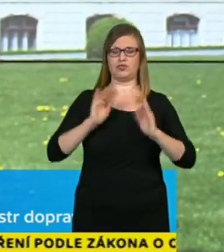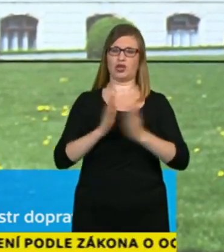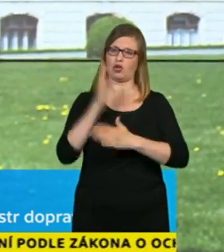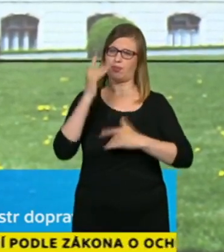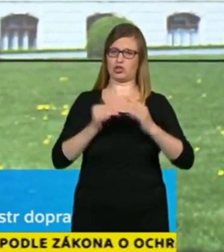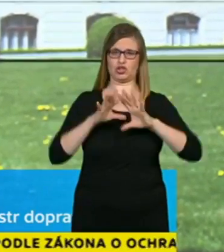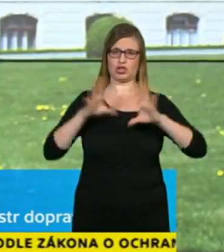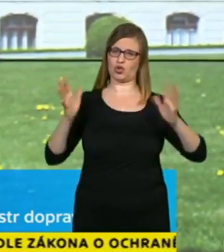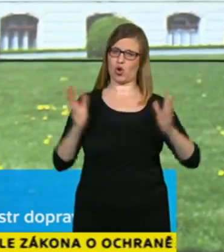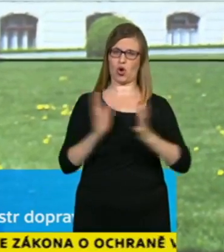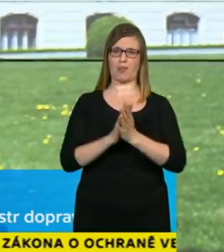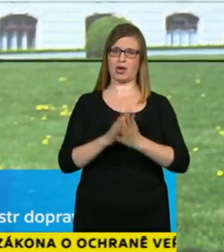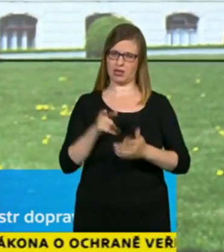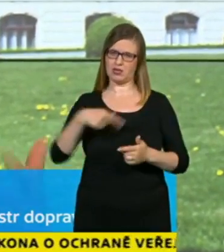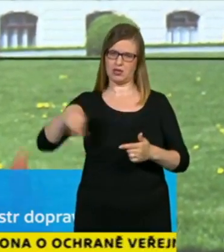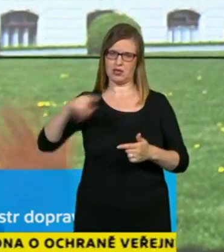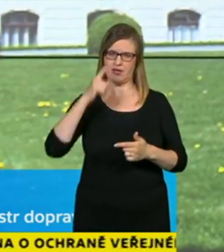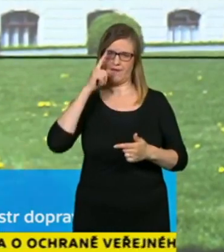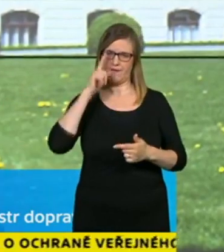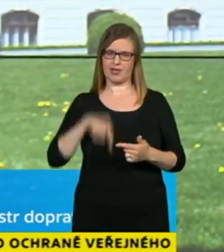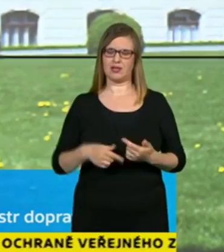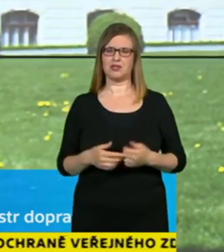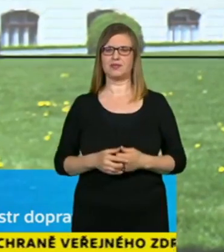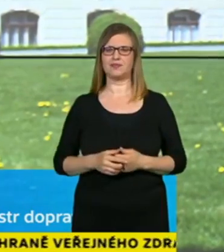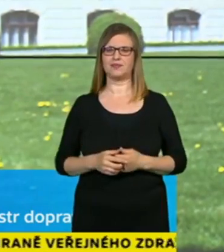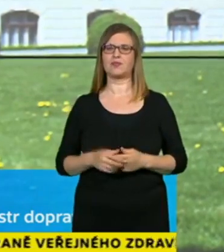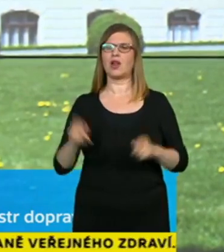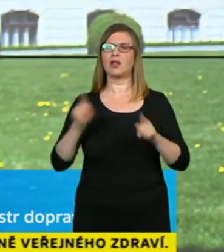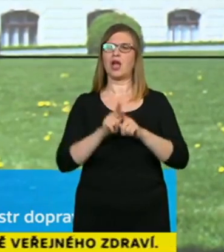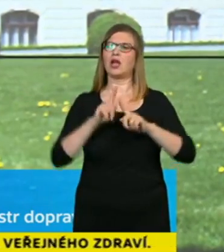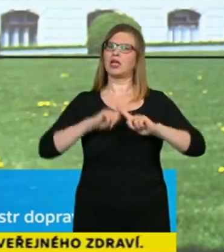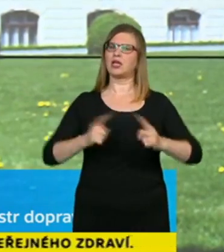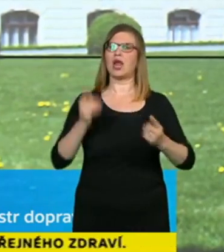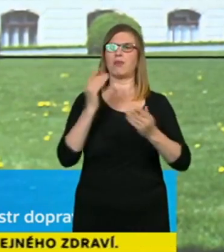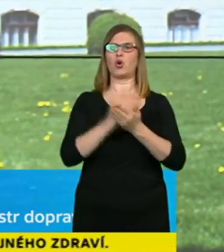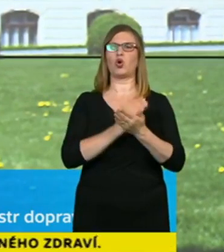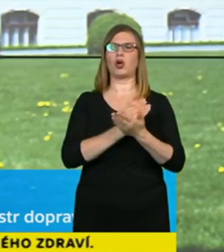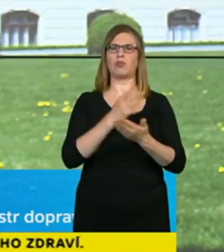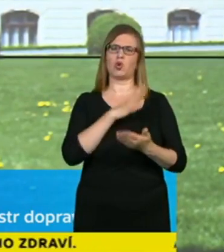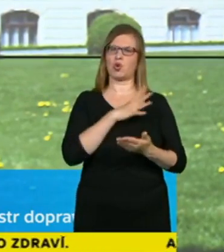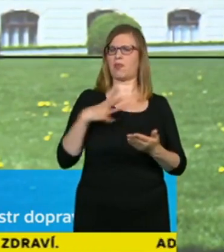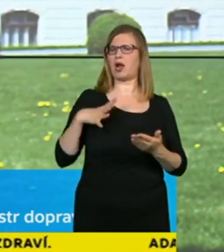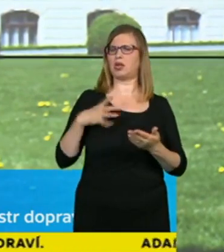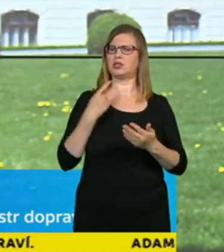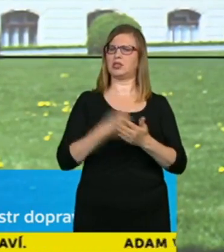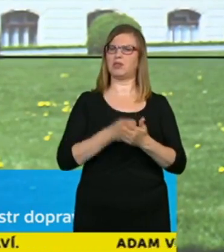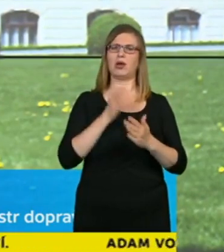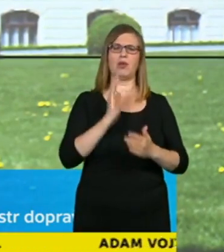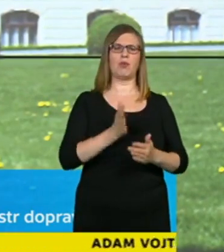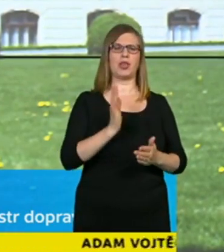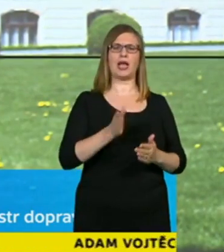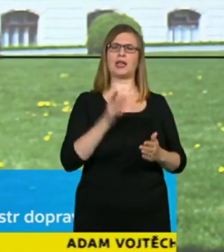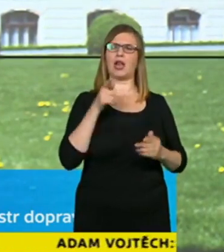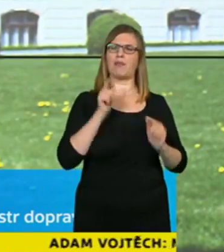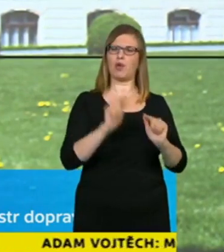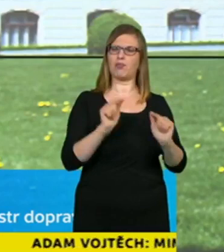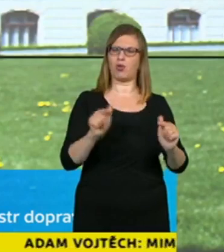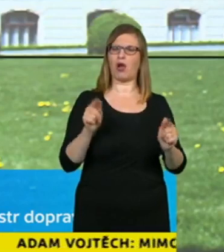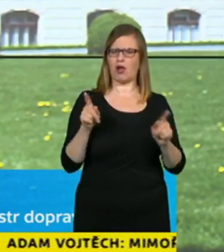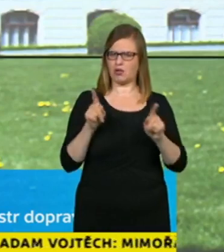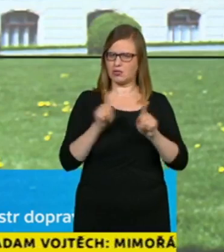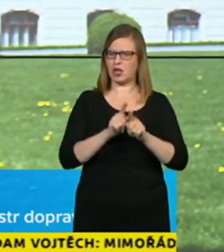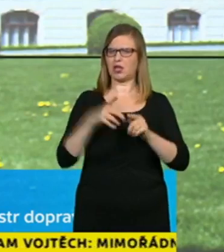záruky necovidové, to znamená běžné záruční programy, které mají jenom maličko odlišné podmínky, tak jsme jich dali už za